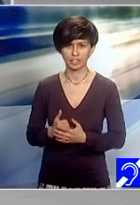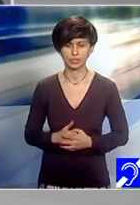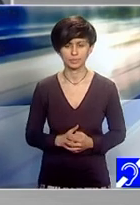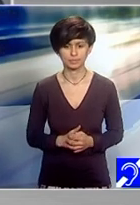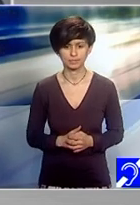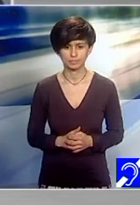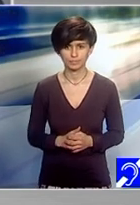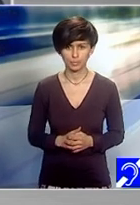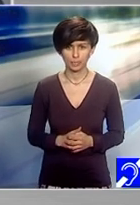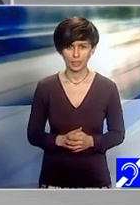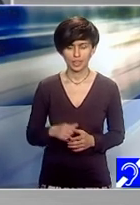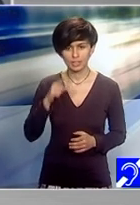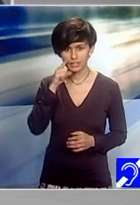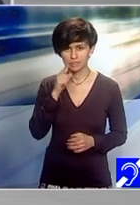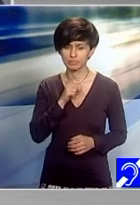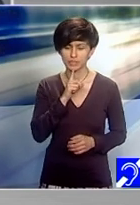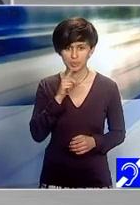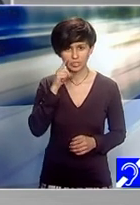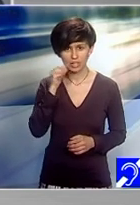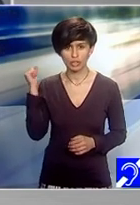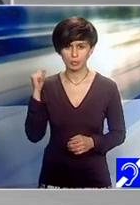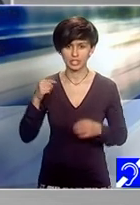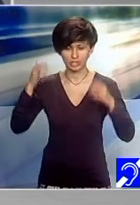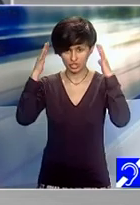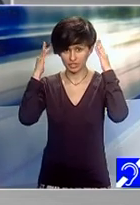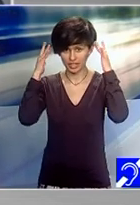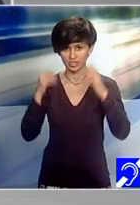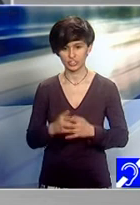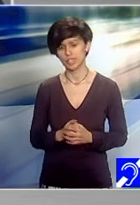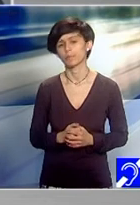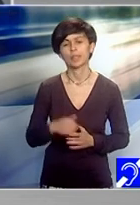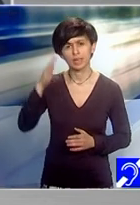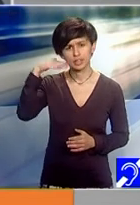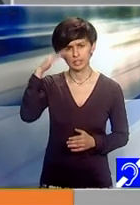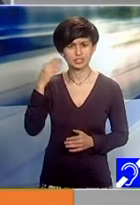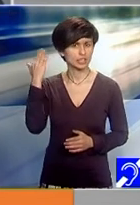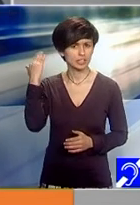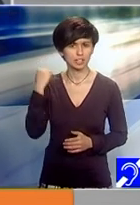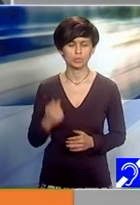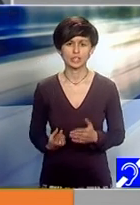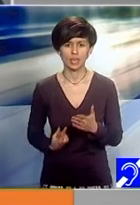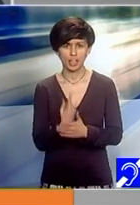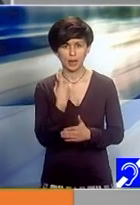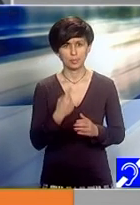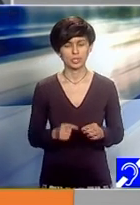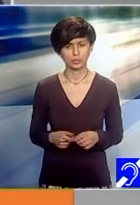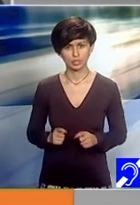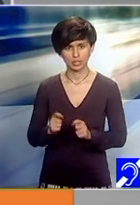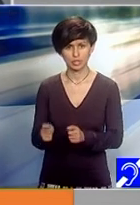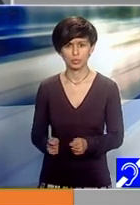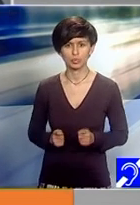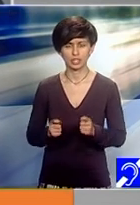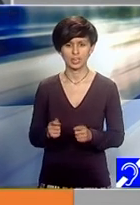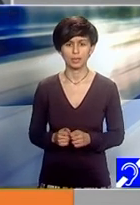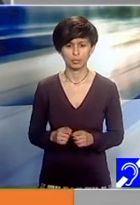și fericirea. Zilele trecute a apărut un raport mondial privind fericirea și România se află pe